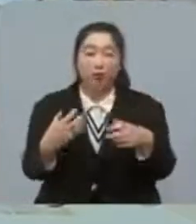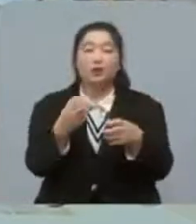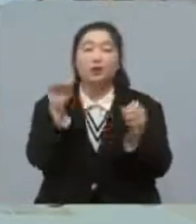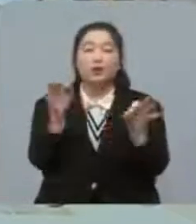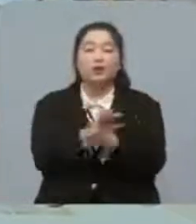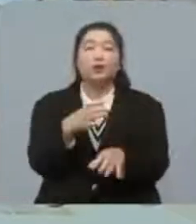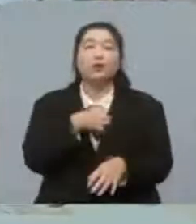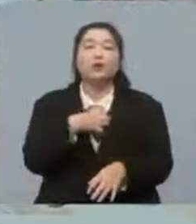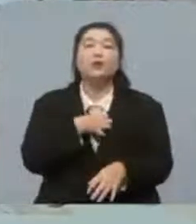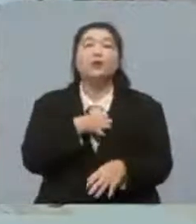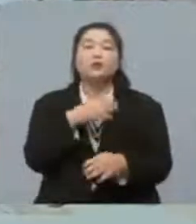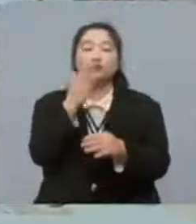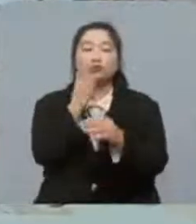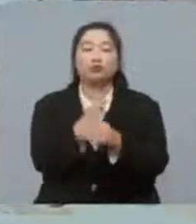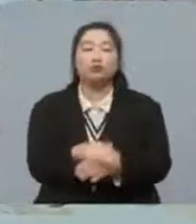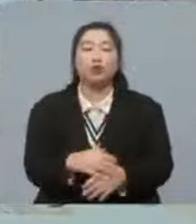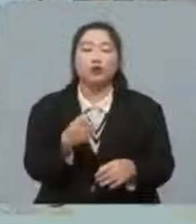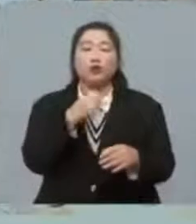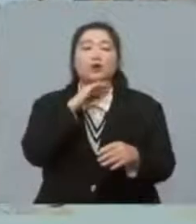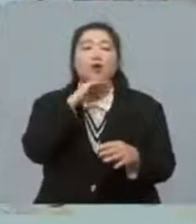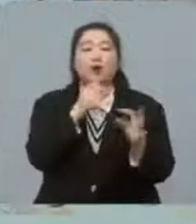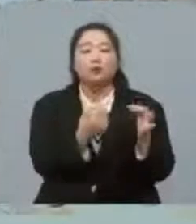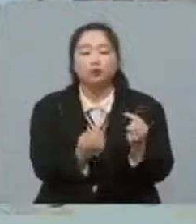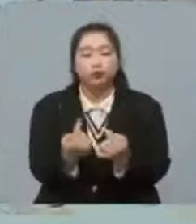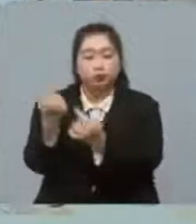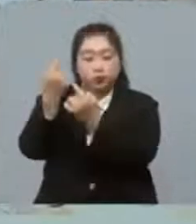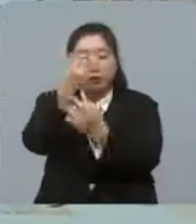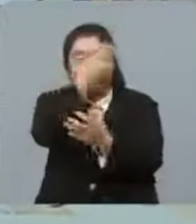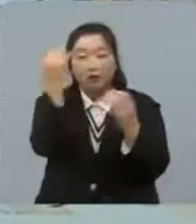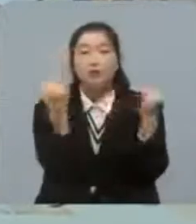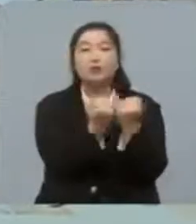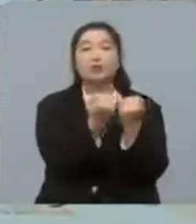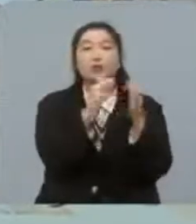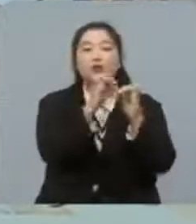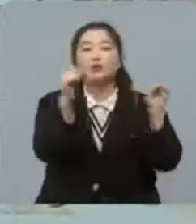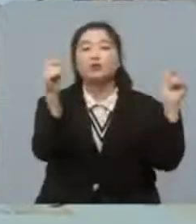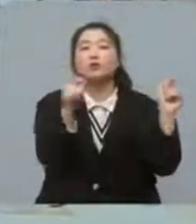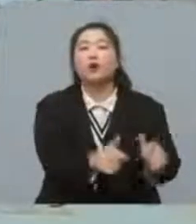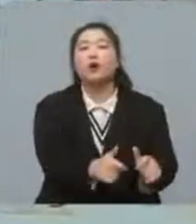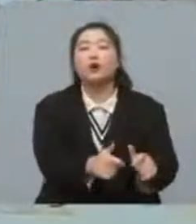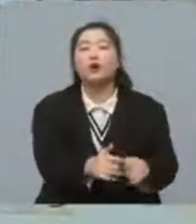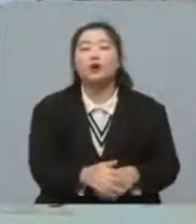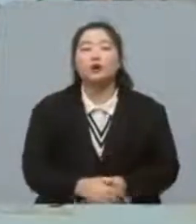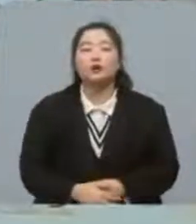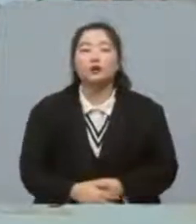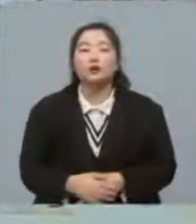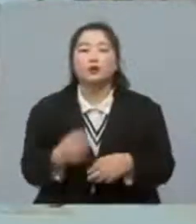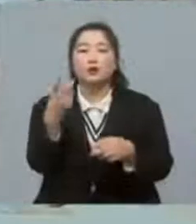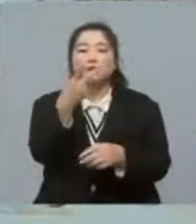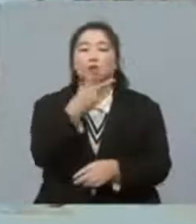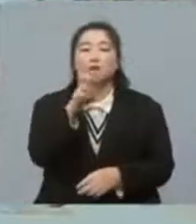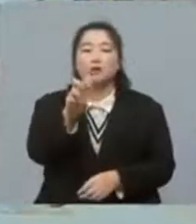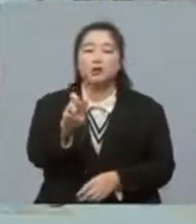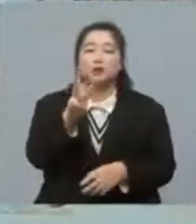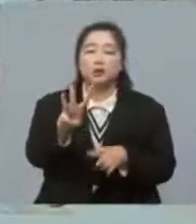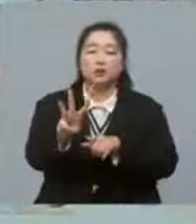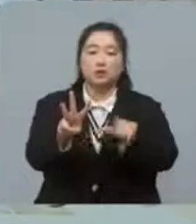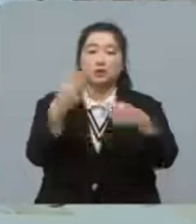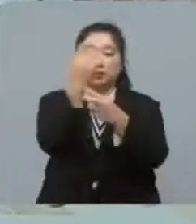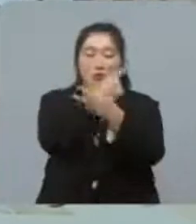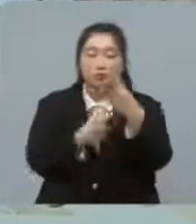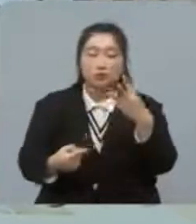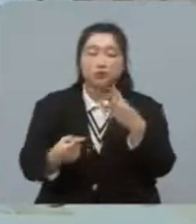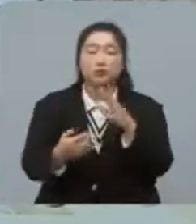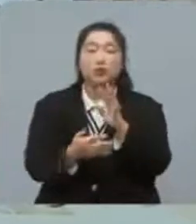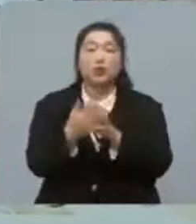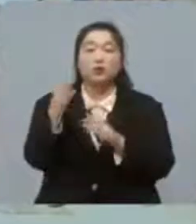진입했습니다 갈수록 고령화와 젊은 여성 인구감소 속도가 빨라지면서 오늘 2032년에 청주시가 인구